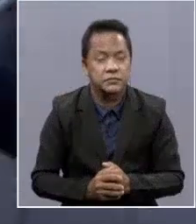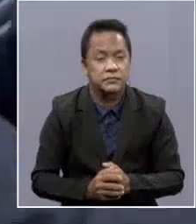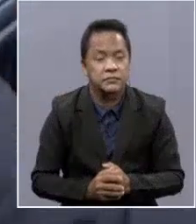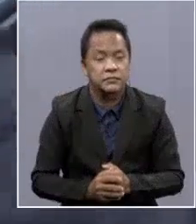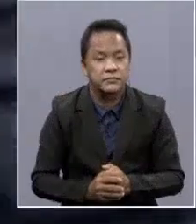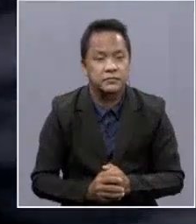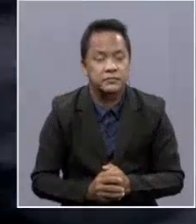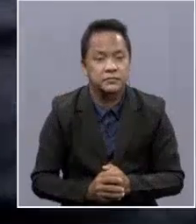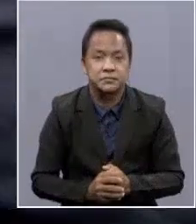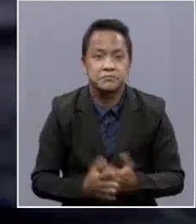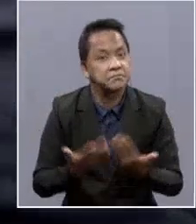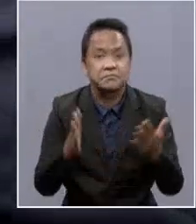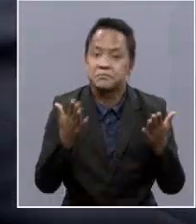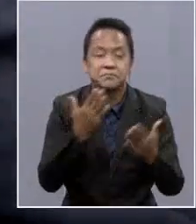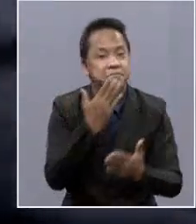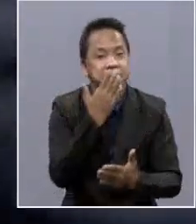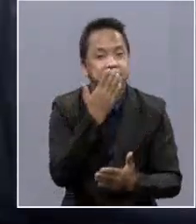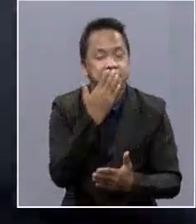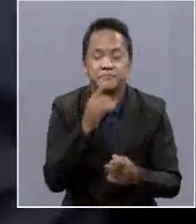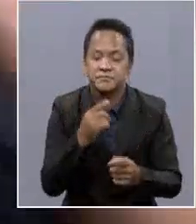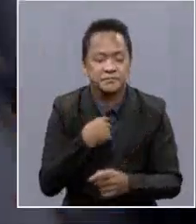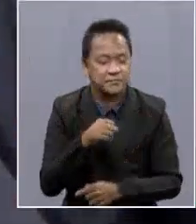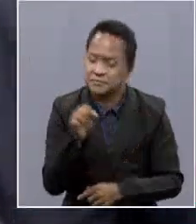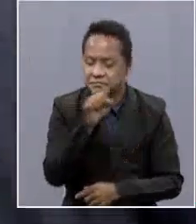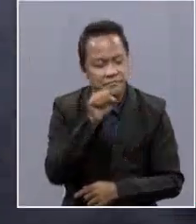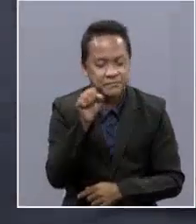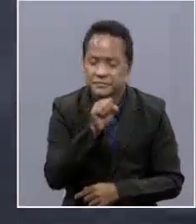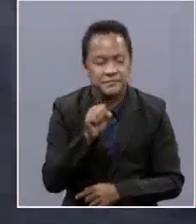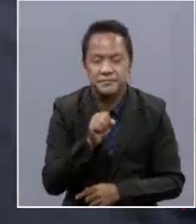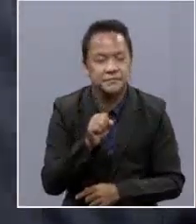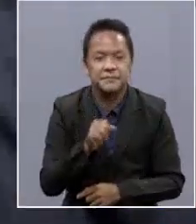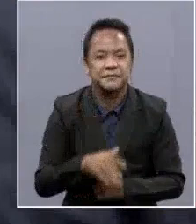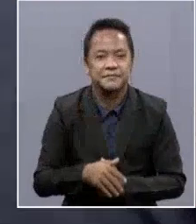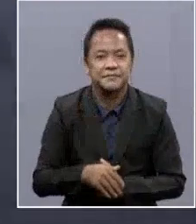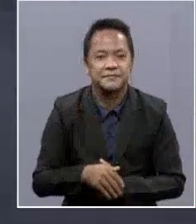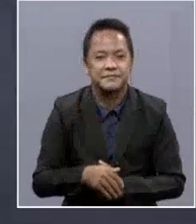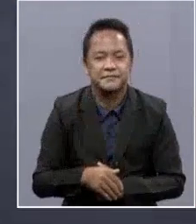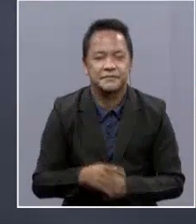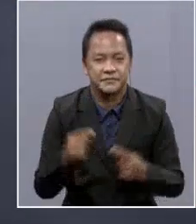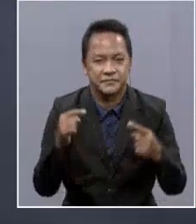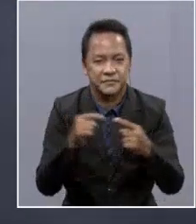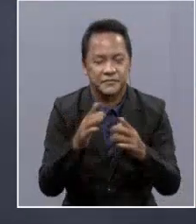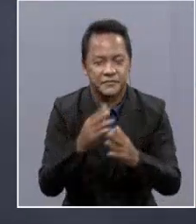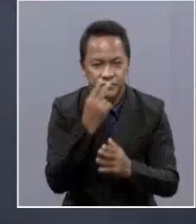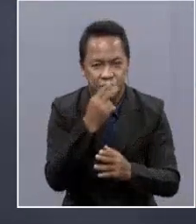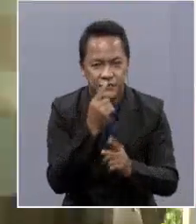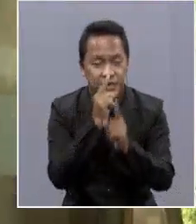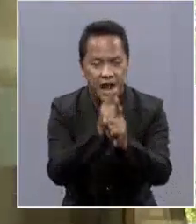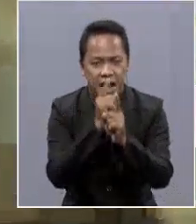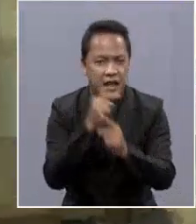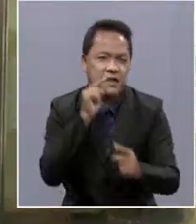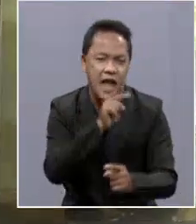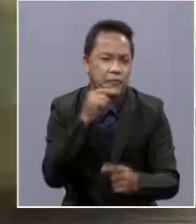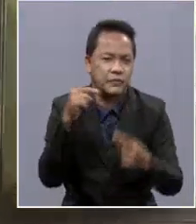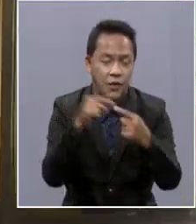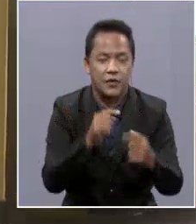นี่ค่ะไม่ตอบเลยค่ะส่ายหน้าอย่างเดียวแล้วก็ขึ้นรถไปเลยก็เป็นประเด็นที่ก็ยังต้องถามกันต่อ